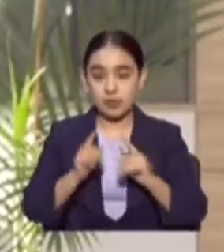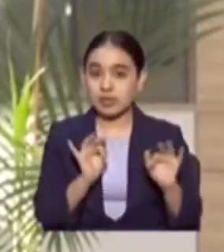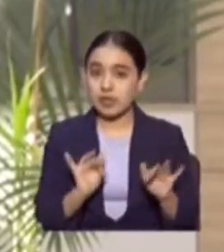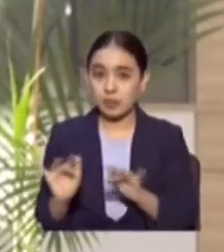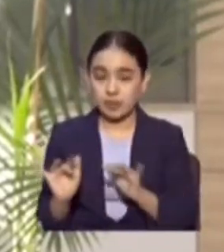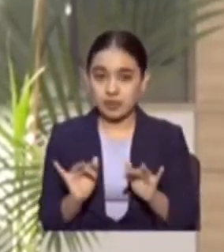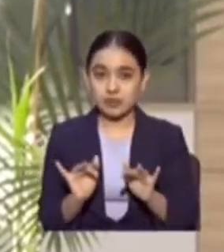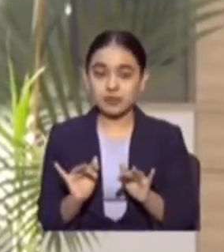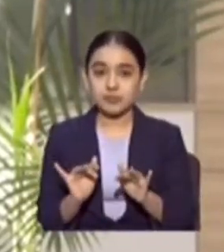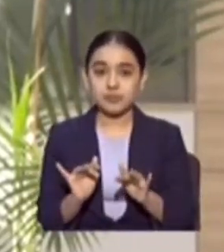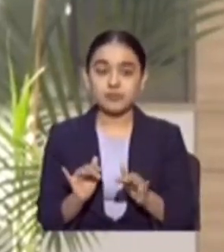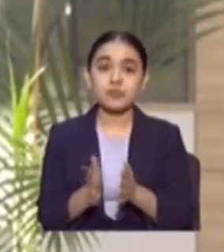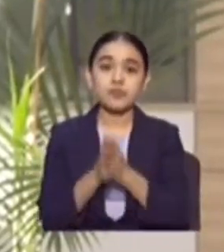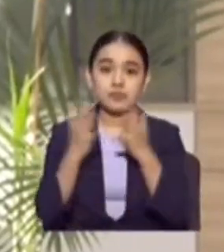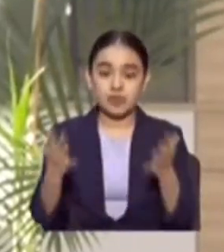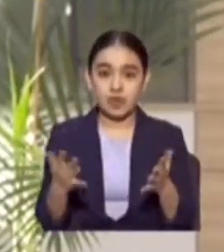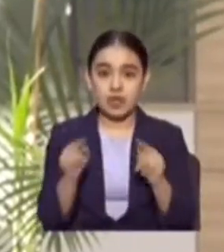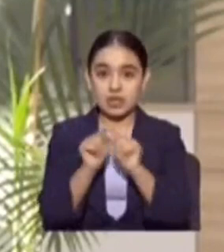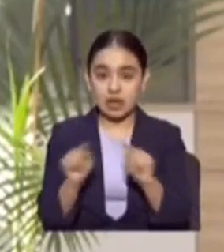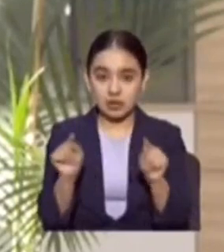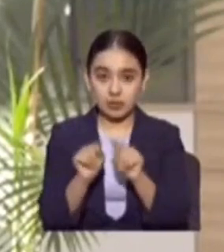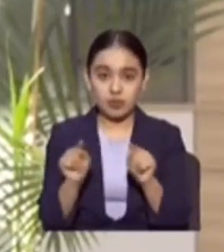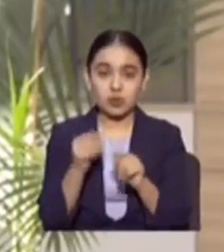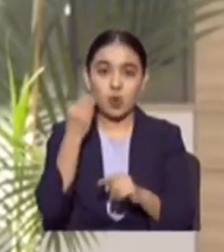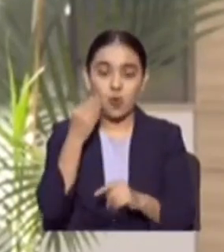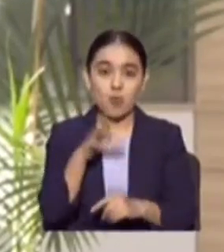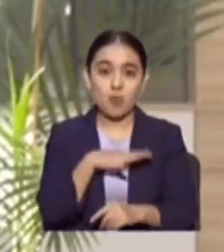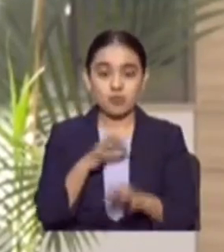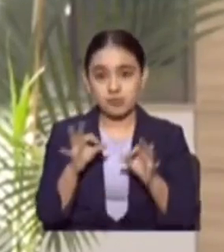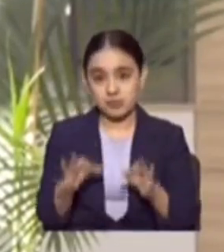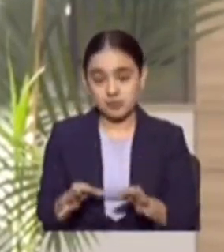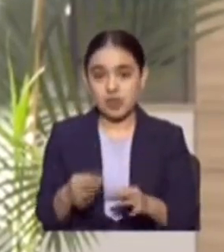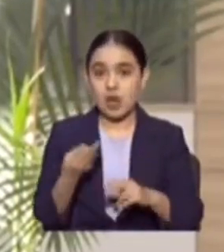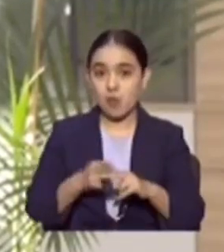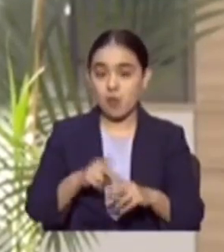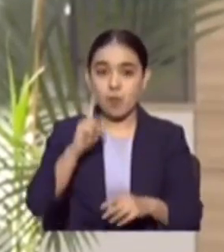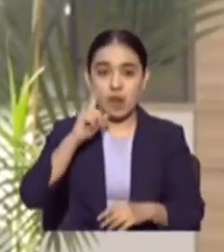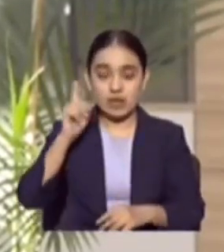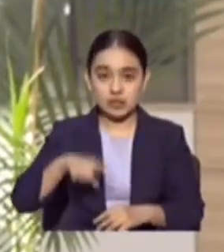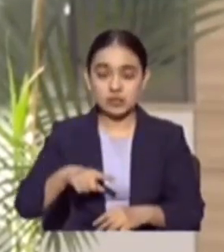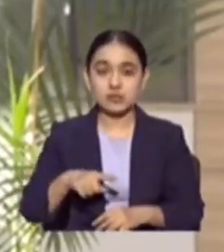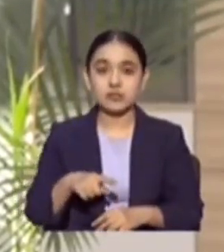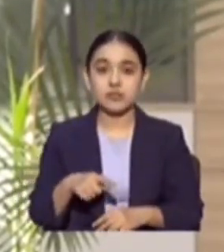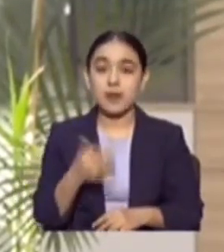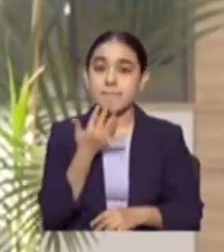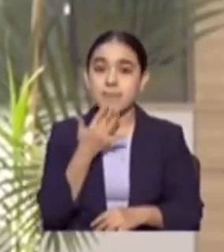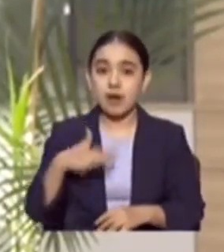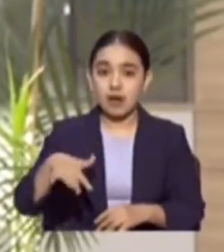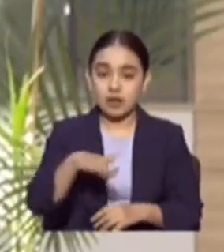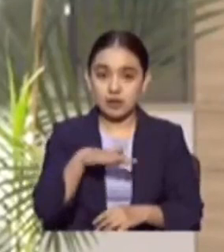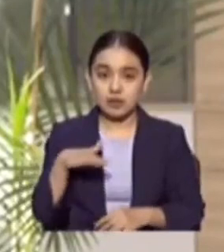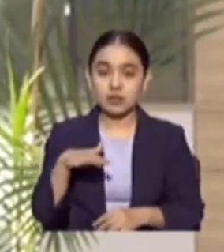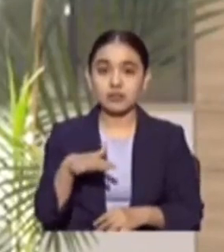tadbirlar katta bir targ'ibot omili bo'ldi desak bo'ladi, chunki bilasiz, mahalliy